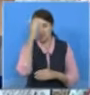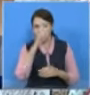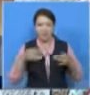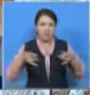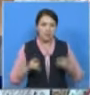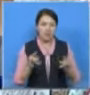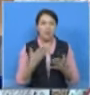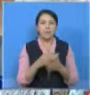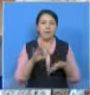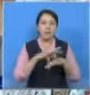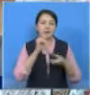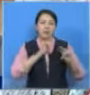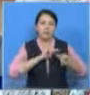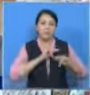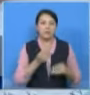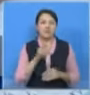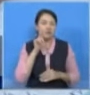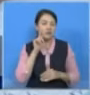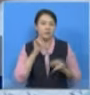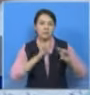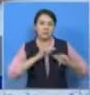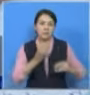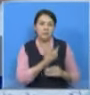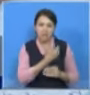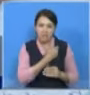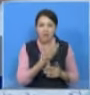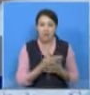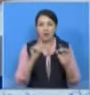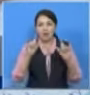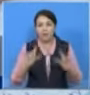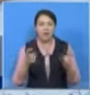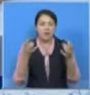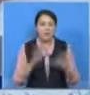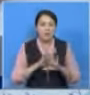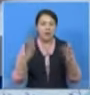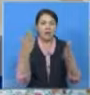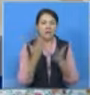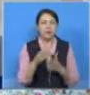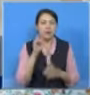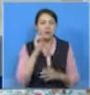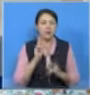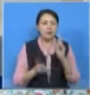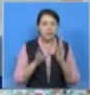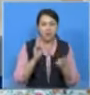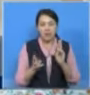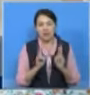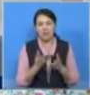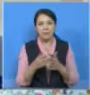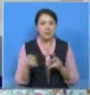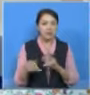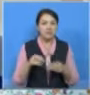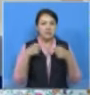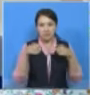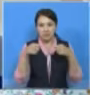әкелді. Жолдасы жұмыс істейді. Жастайынан еңбекте шыныққан Әсел де қарап отырғысы келмеді. Сөйтіп кондитерлік өнімдер, тәтті тоқаштар дайындап